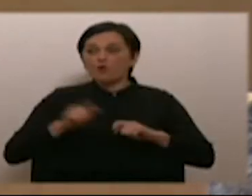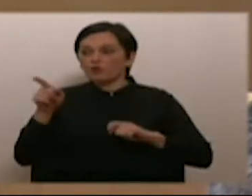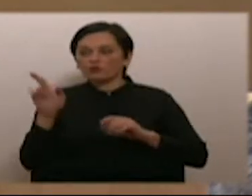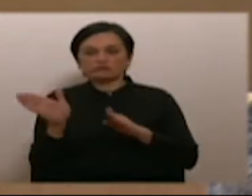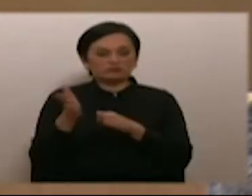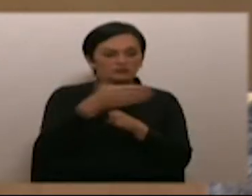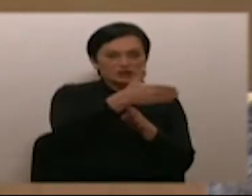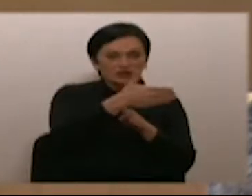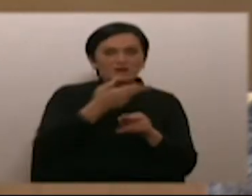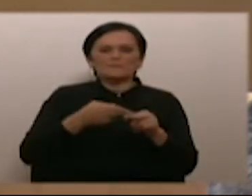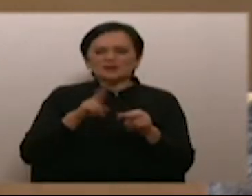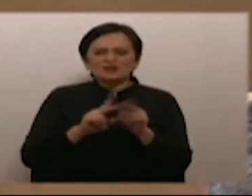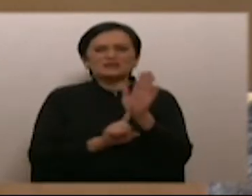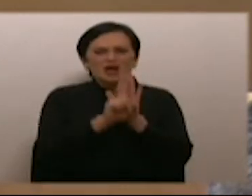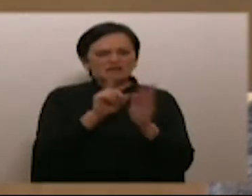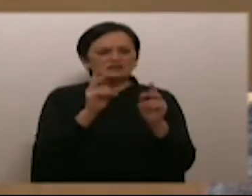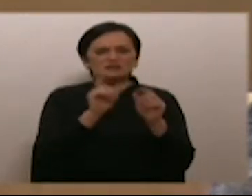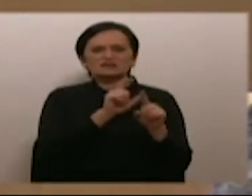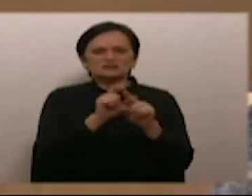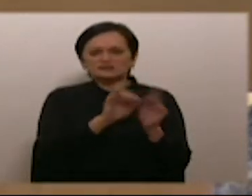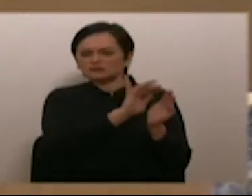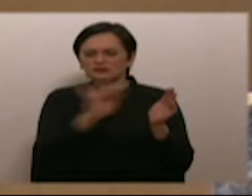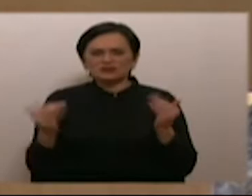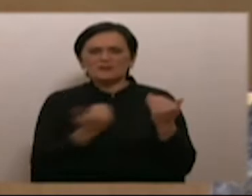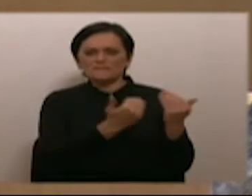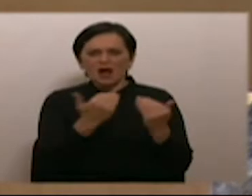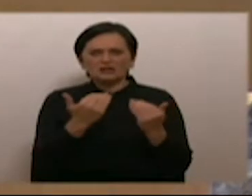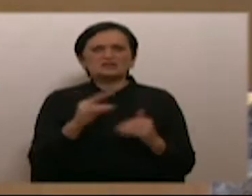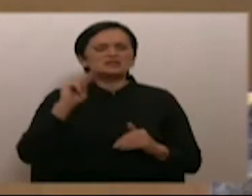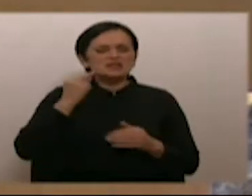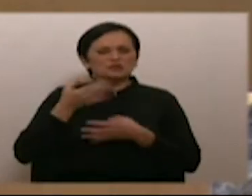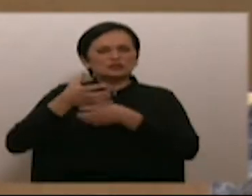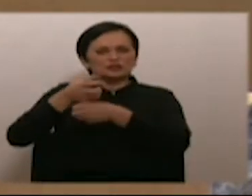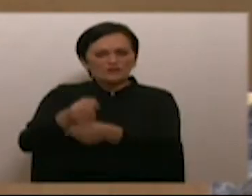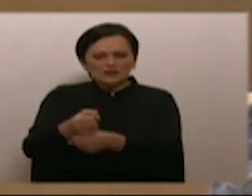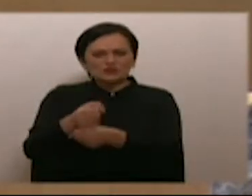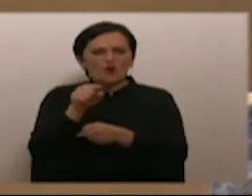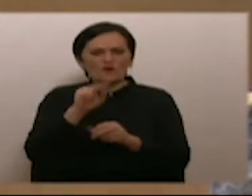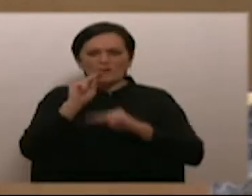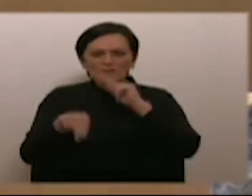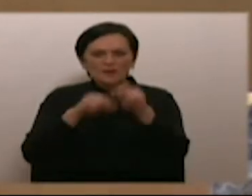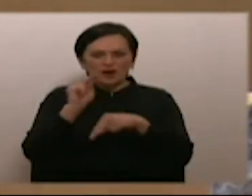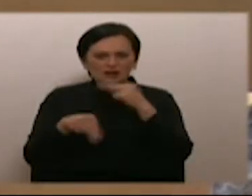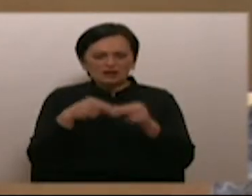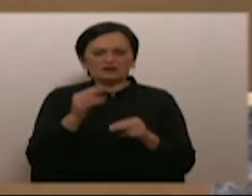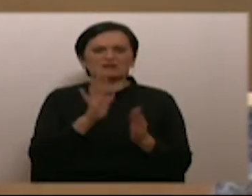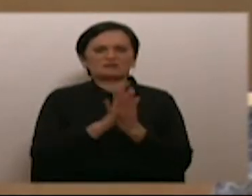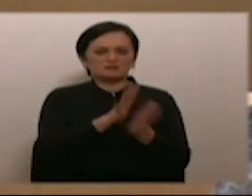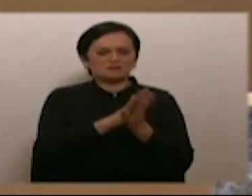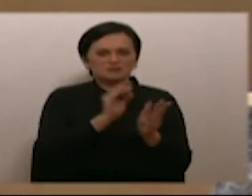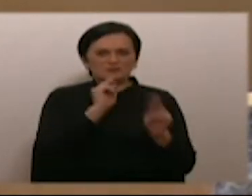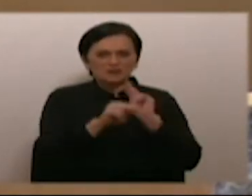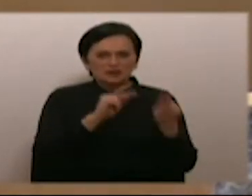რუსოფილი მიტროპოლიტი დაწყევლილთა სია, თავზარდამცემი მხილება, მღვდელმთავარ სექსუალურ შევიწროებაში ადანაშაულებენ, პედოფილიის ბრალდება. ქრისტეფორე